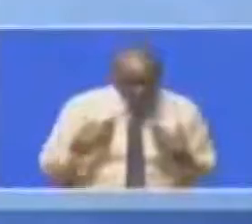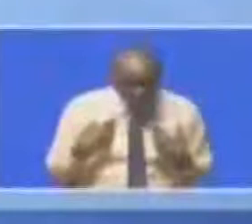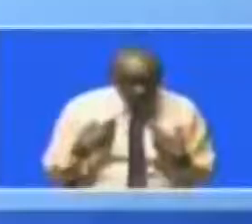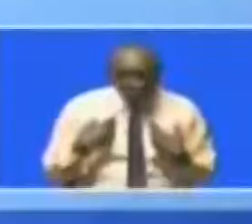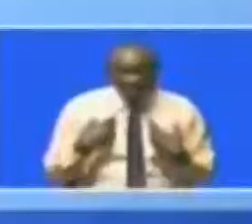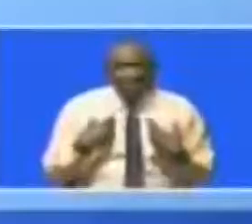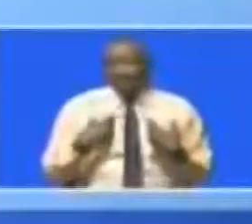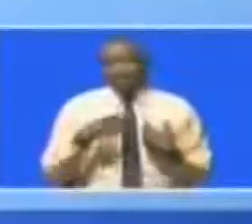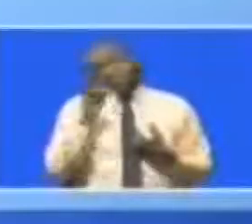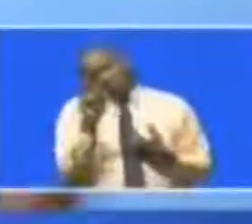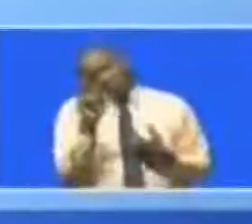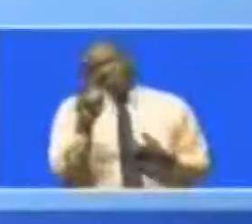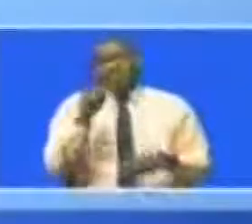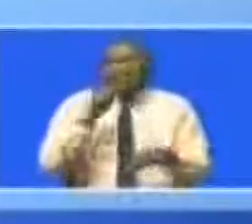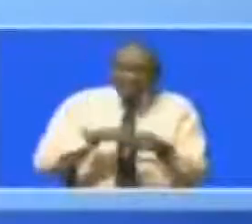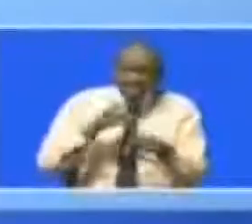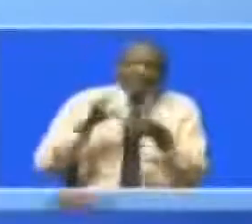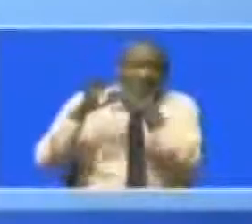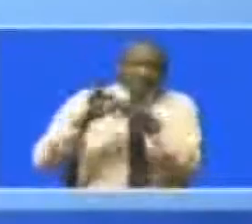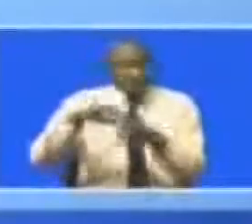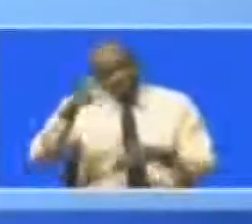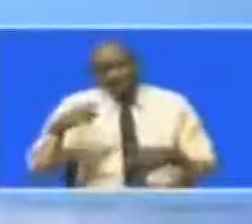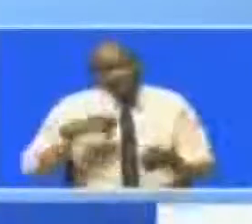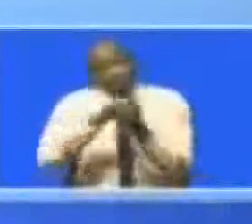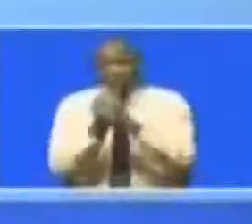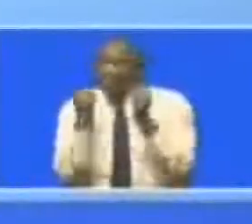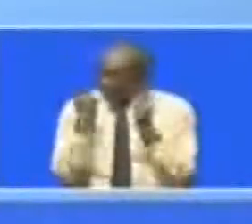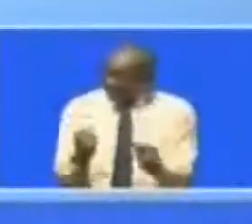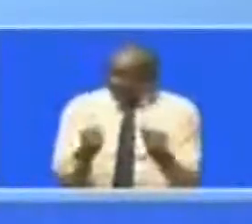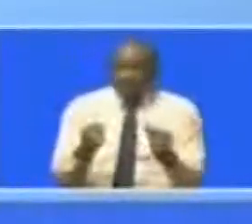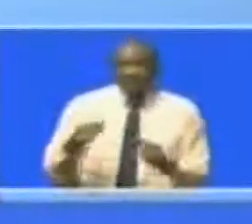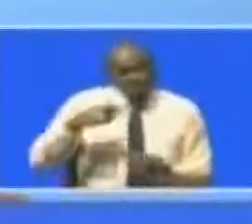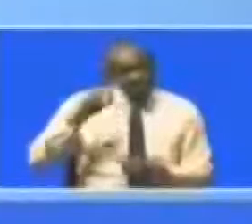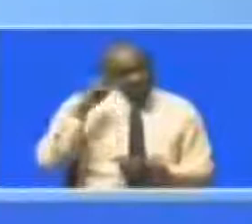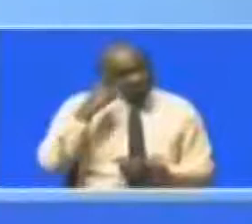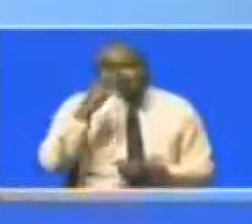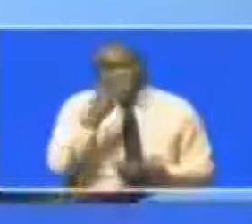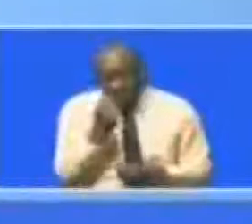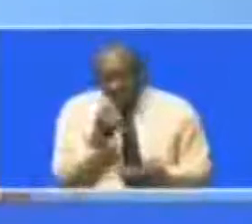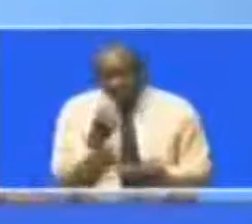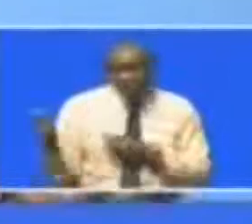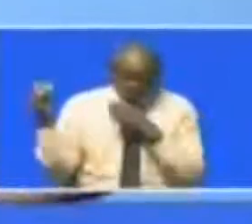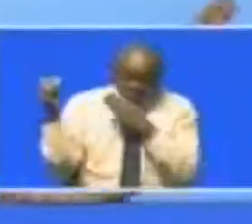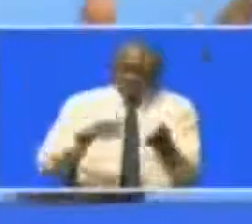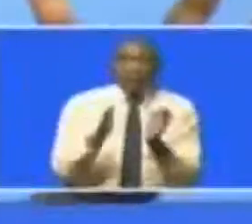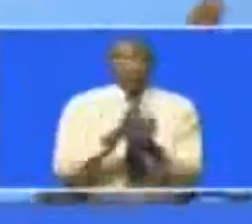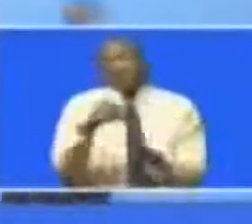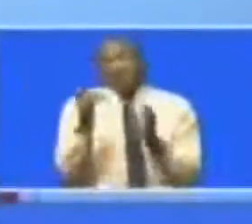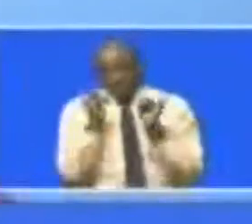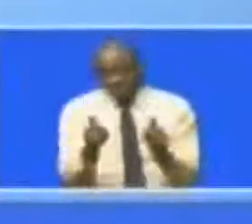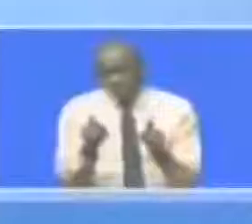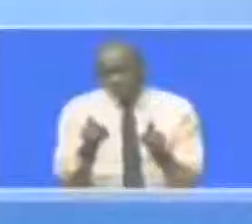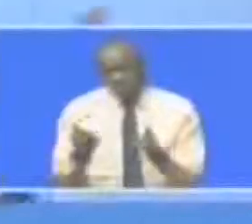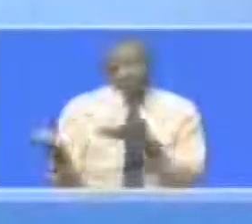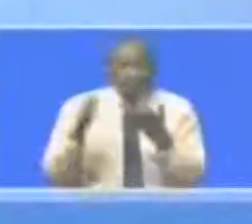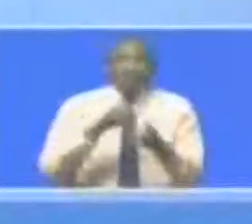ambavyo unajua tena pia kupinga tamaduni za watu ni vigumu. So sisi tukaona ni vizuri kukuja na kitu ambacho unaleta